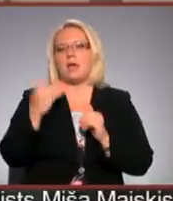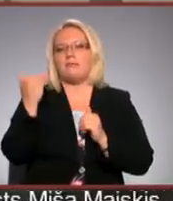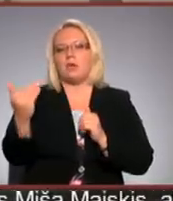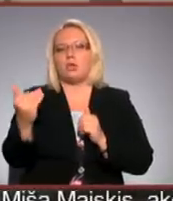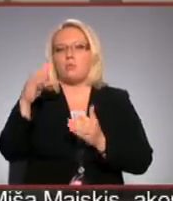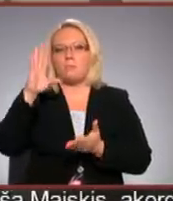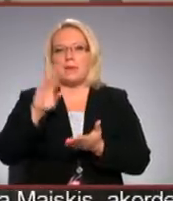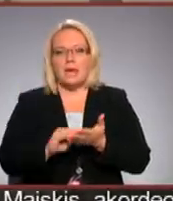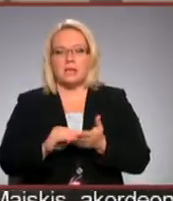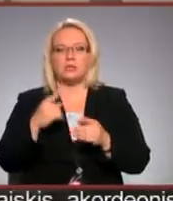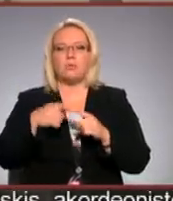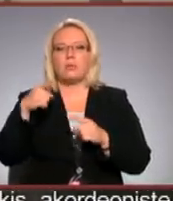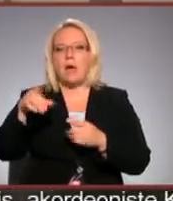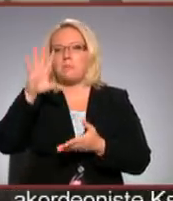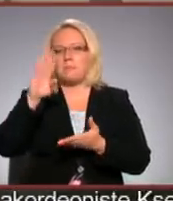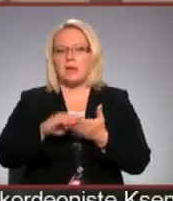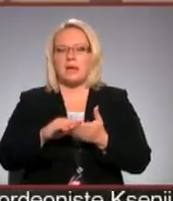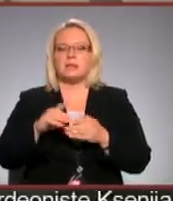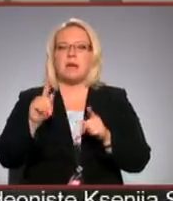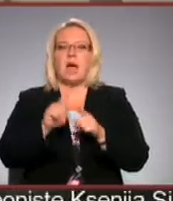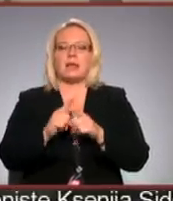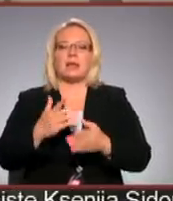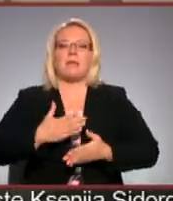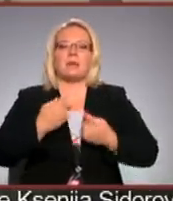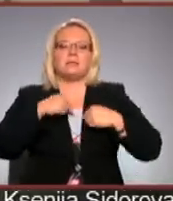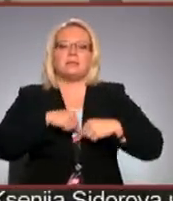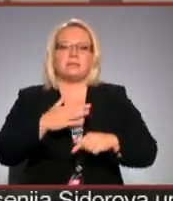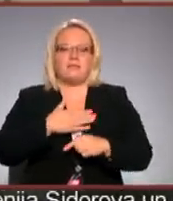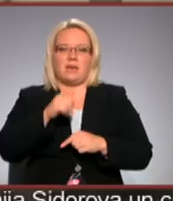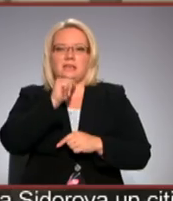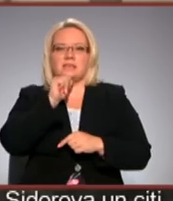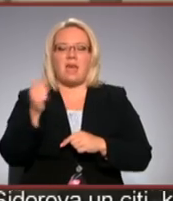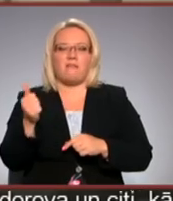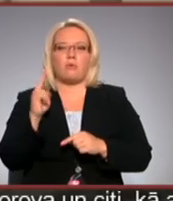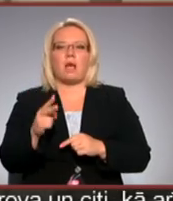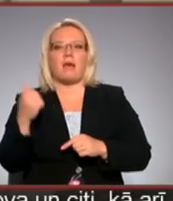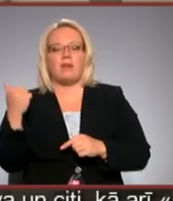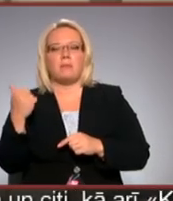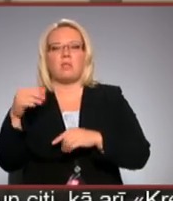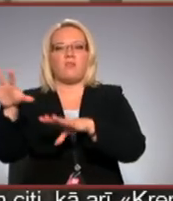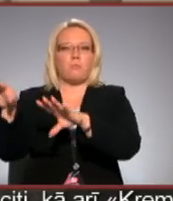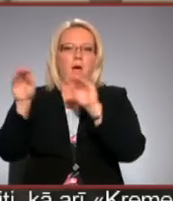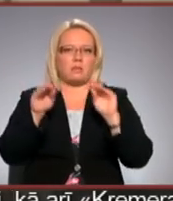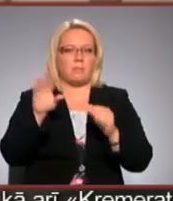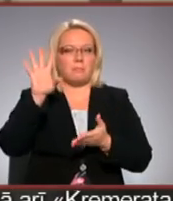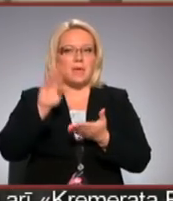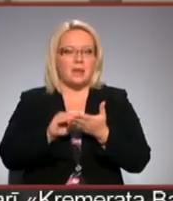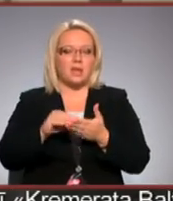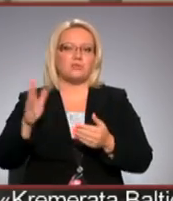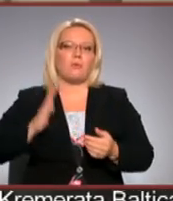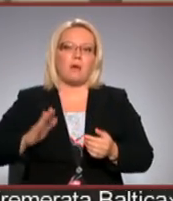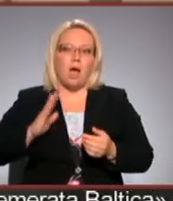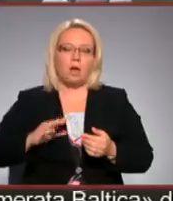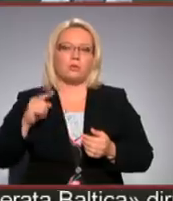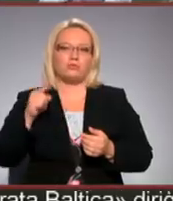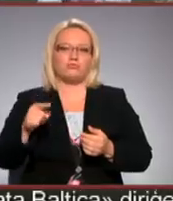Un tā pieredze jau arī asimilēsies manī, jo es jau nevaru tā kā viņi, bet es varu pārņemt viņu pieredzi. Un es gaidu šo